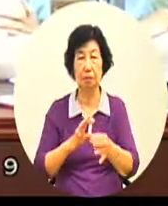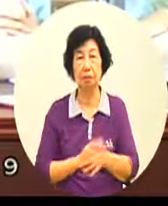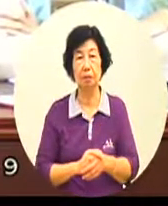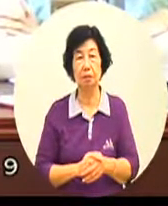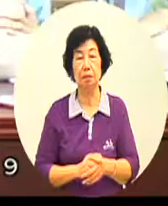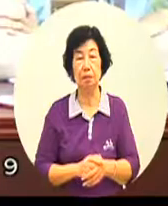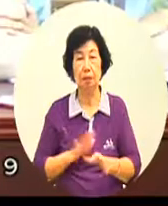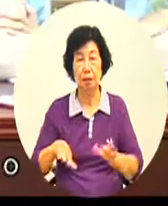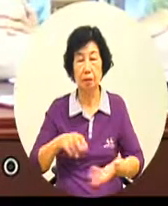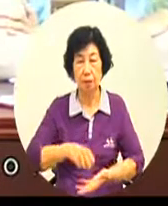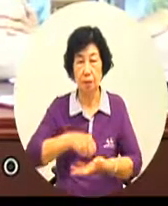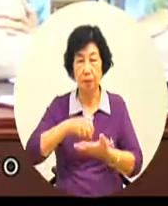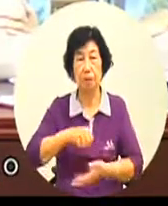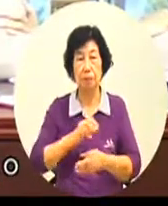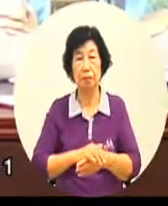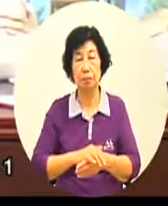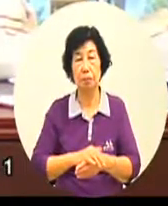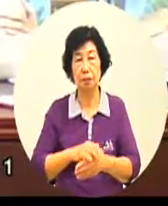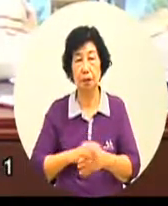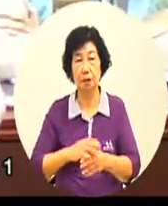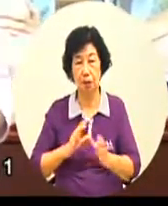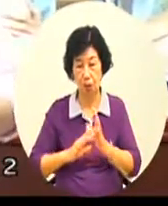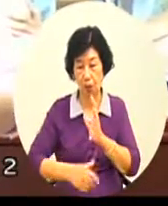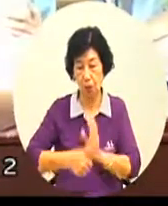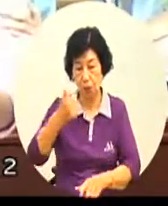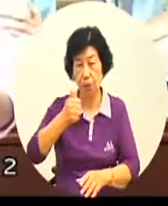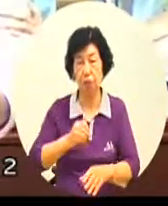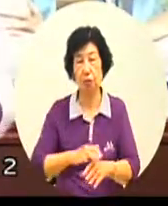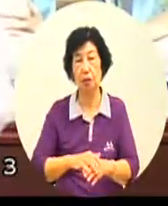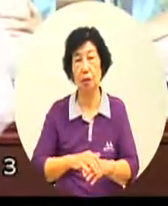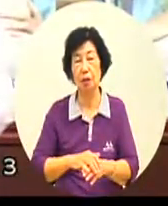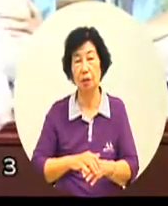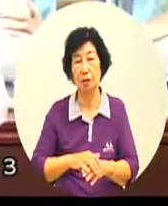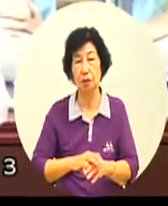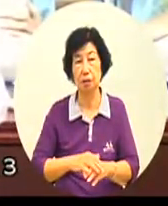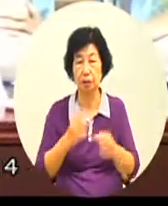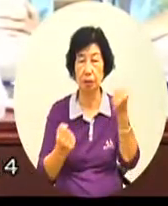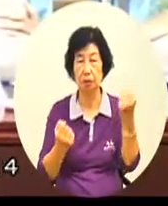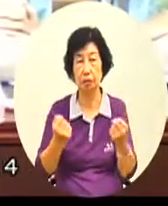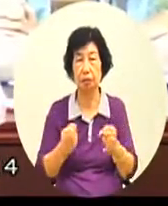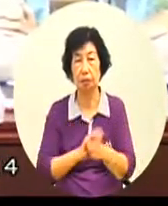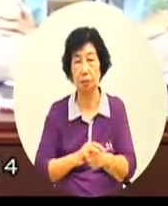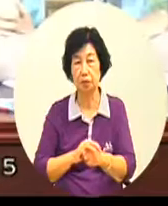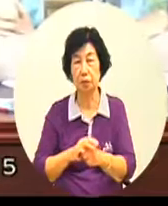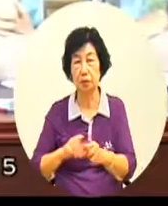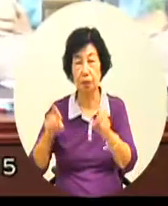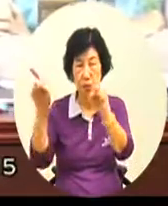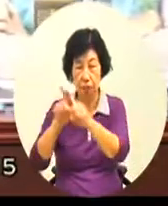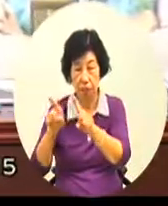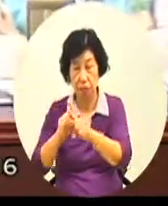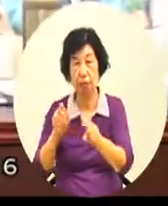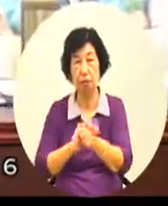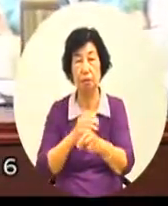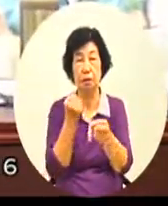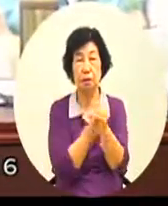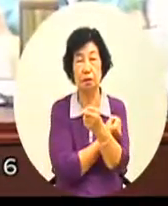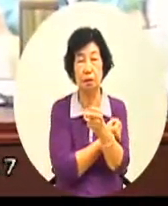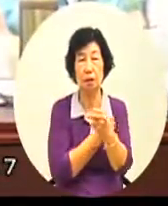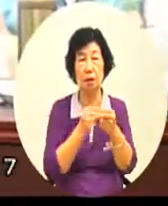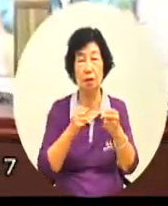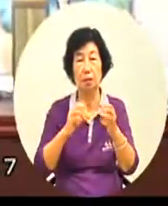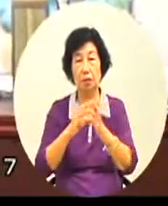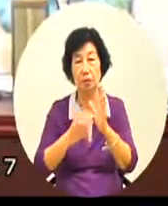提到的首长的驾驶哈，首长的驾驶依照目前的劳基法的规定，它是属于84条之一